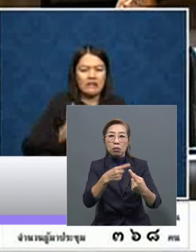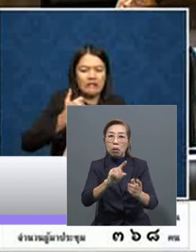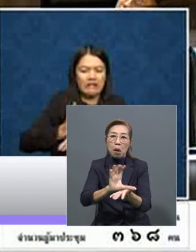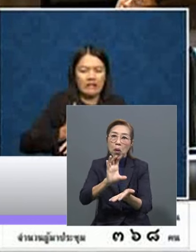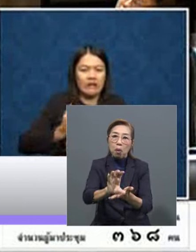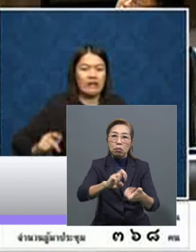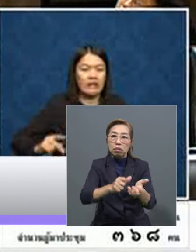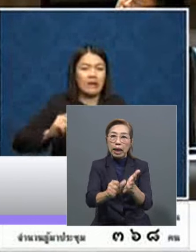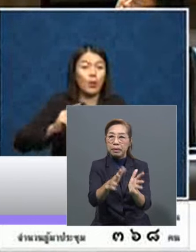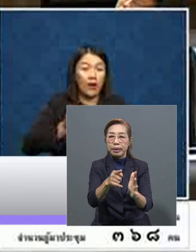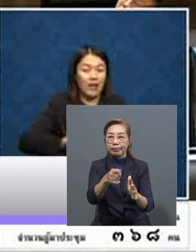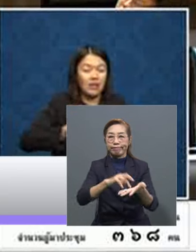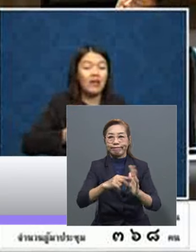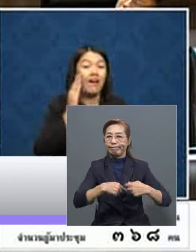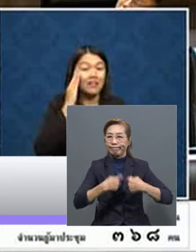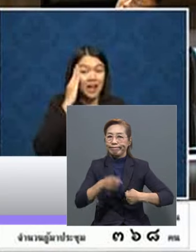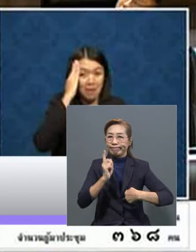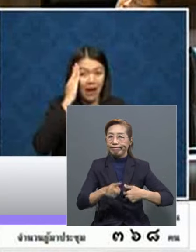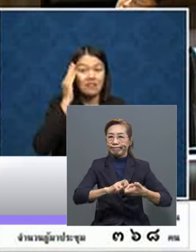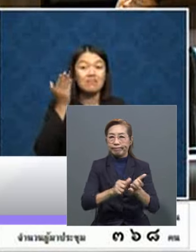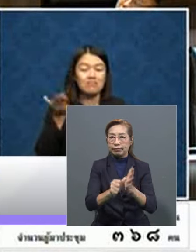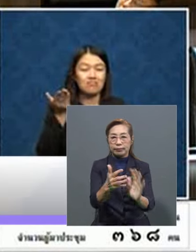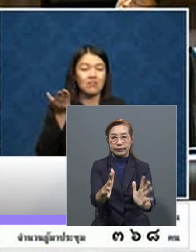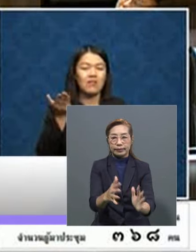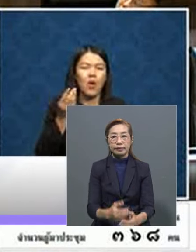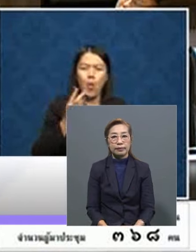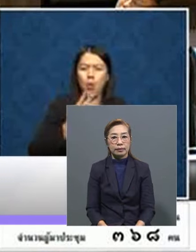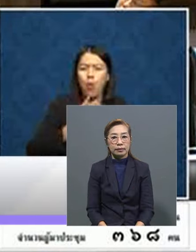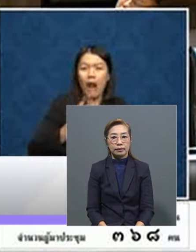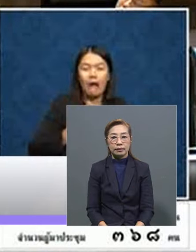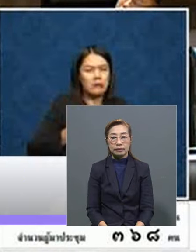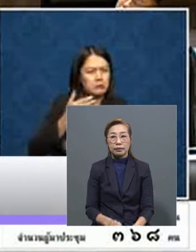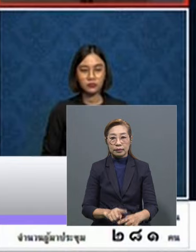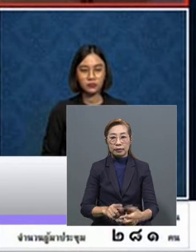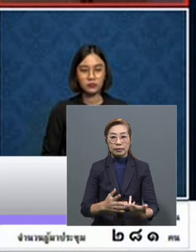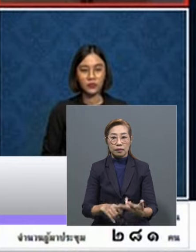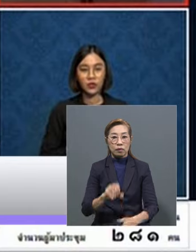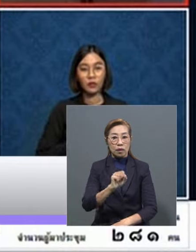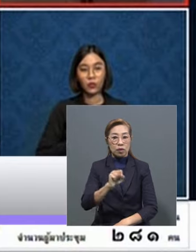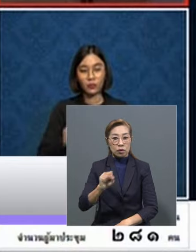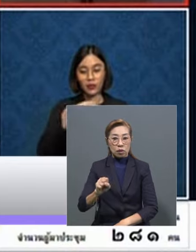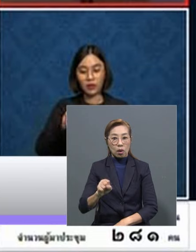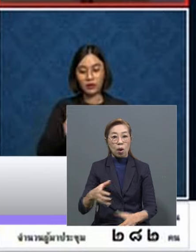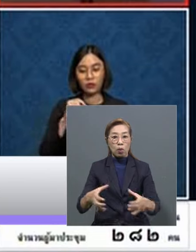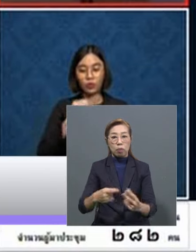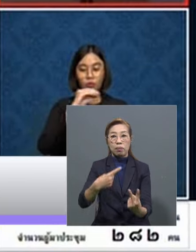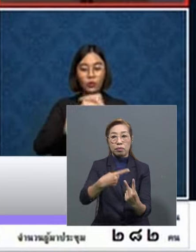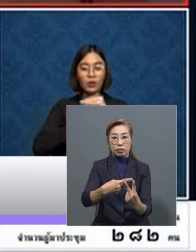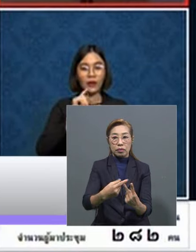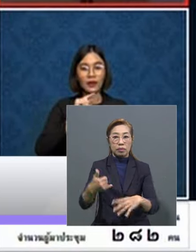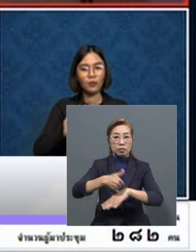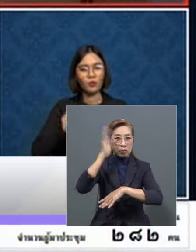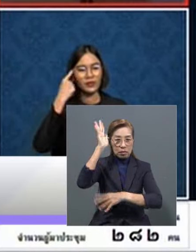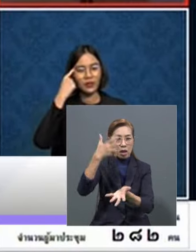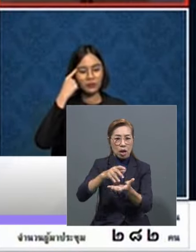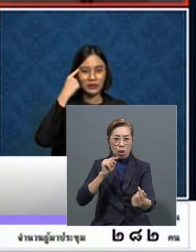ชาชนครับขณะที่นายเลาฟังบัณฑิตเทศกุลส.ส.พรรคประชาชนก็พูดถึงงบประมาณที่ใช้